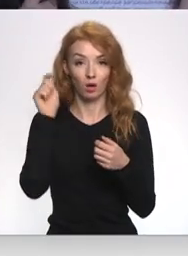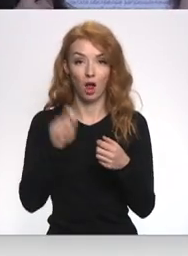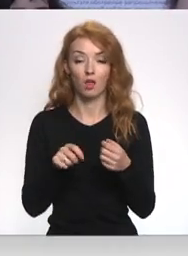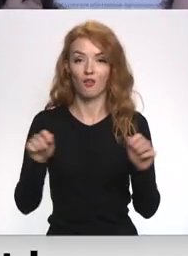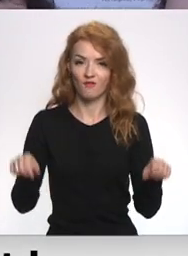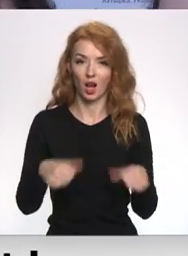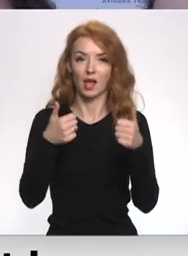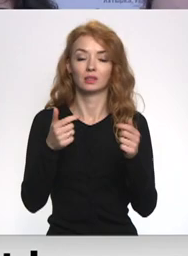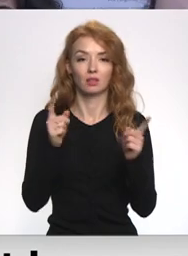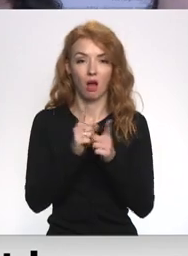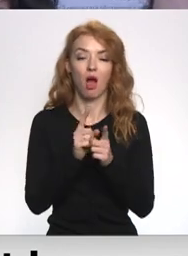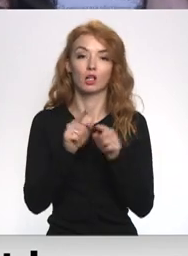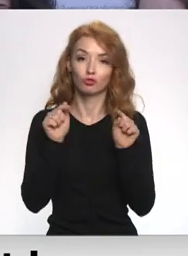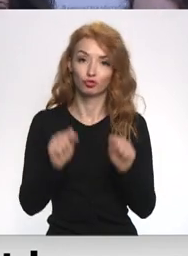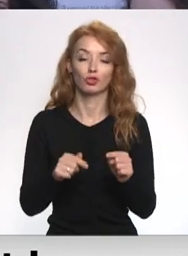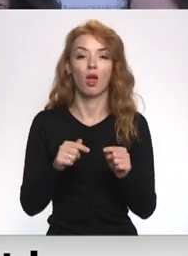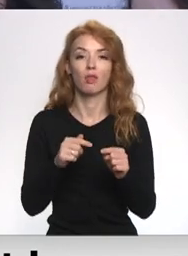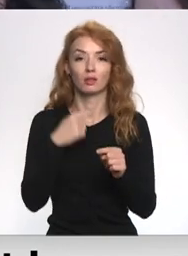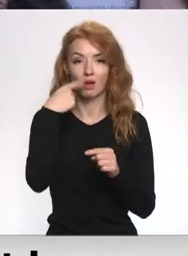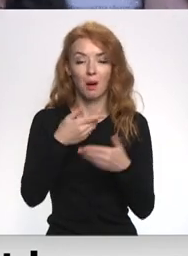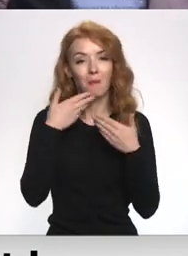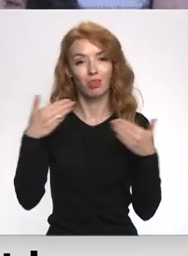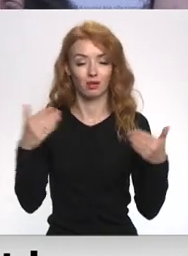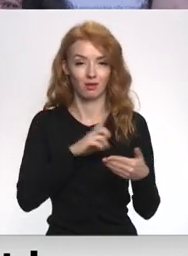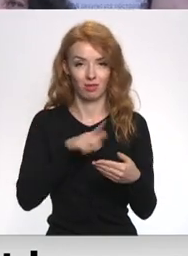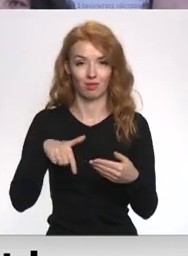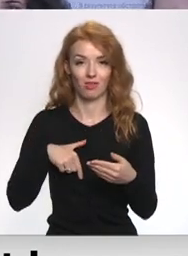kurā vienlaikus tiek arī pausts. Pausta pateicība Latvijai, bet mēs atgriežamies studijā.